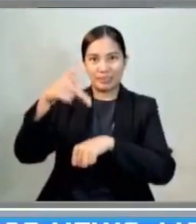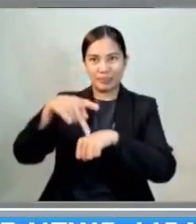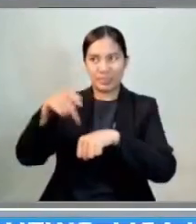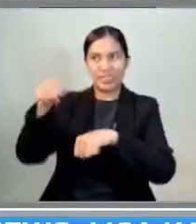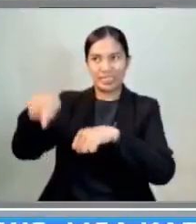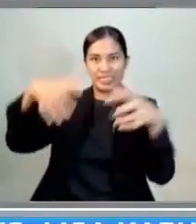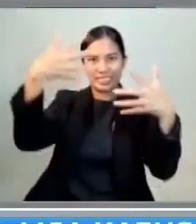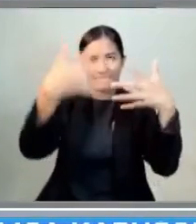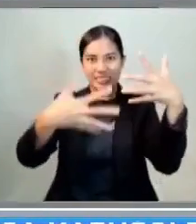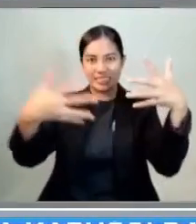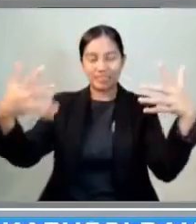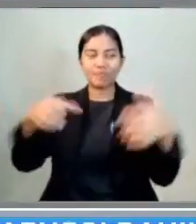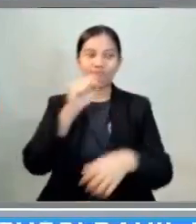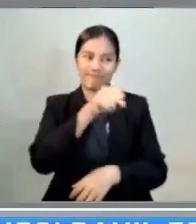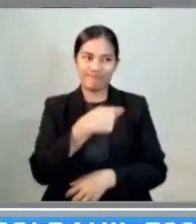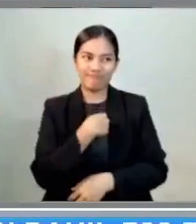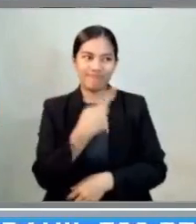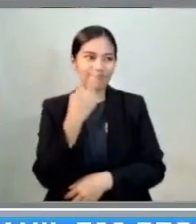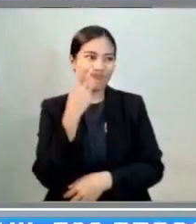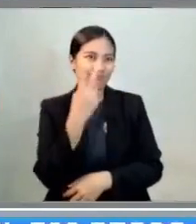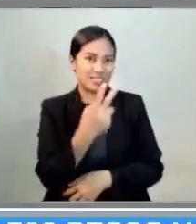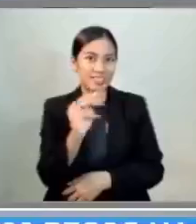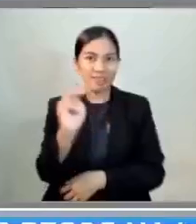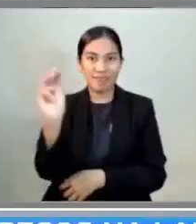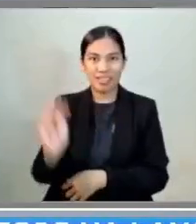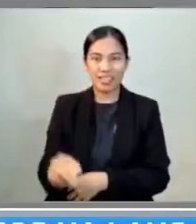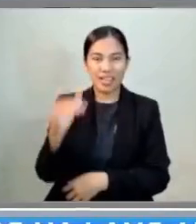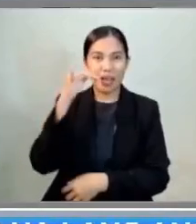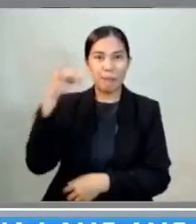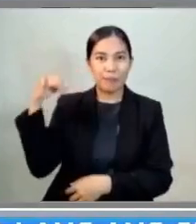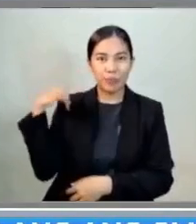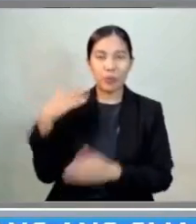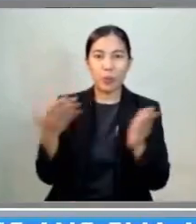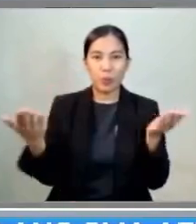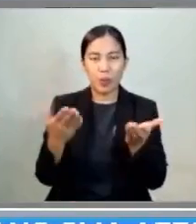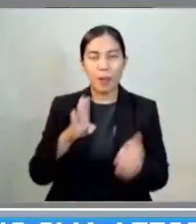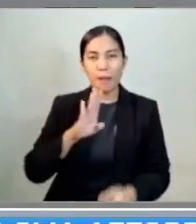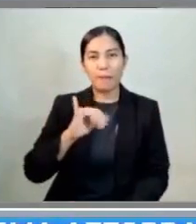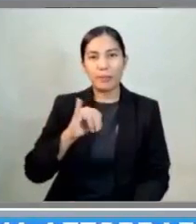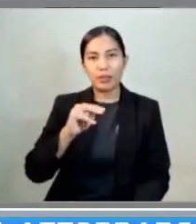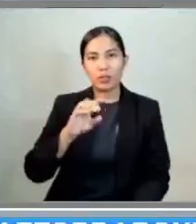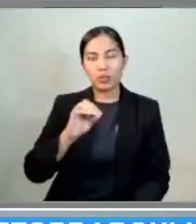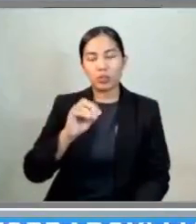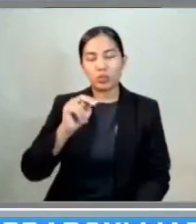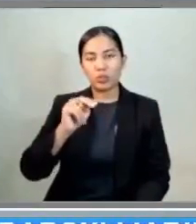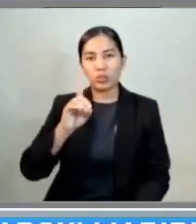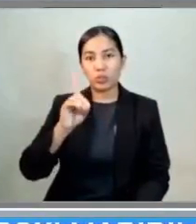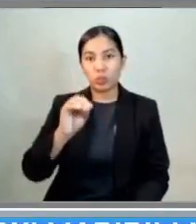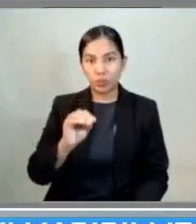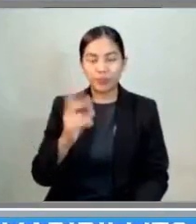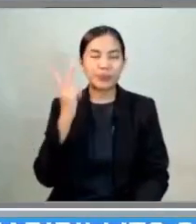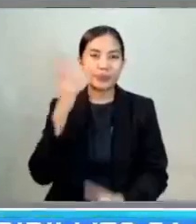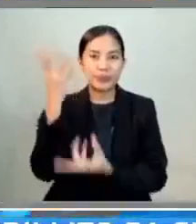sa Maynila kahapon. Oo. Target daw yung maayos ngayong araw. Ang update sa balitang hatid ni Darlene Kai.